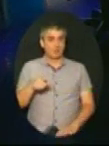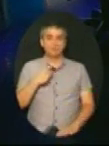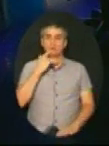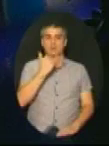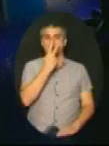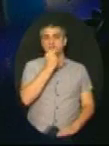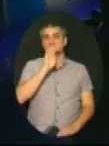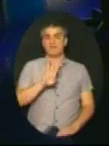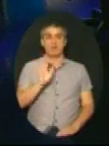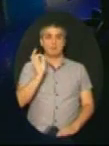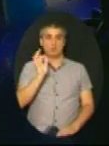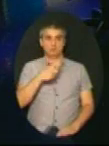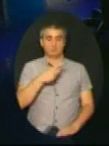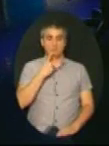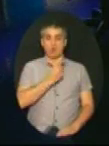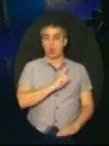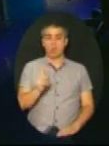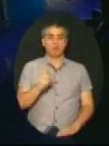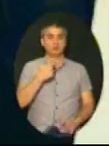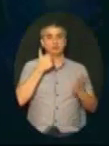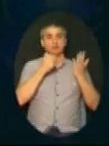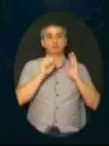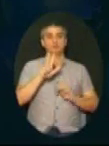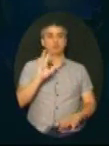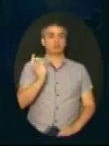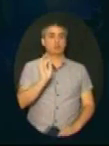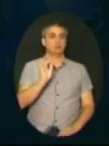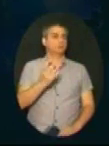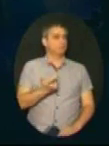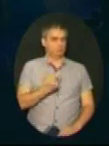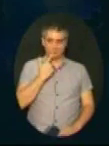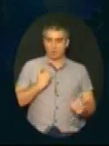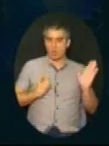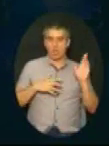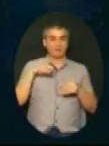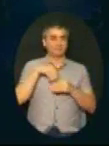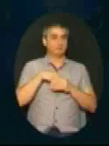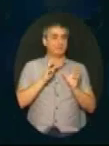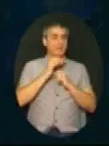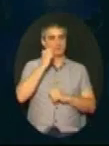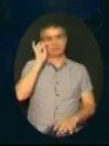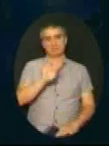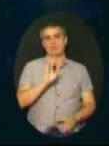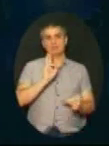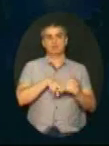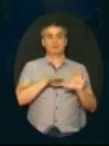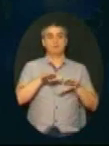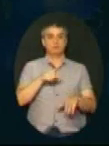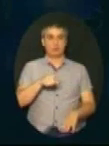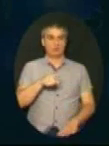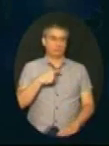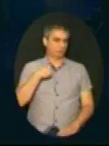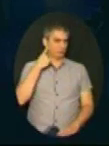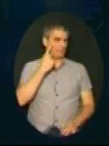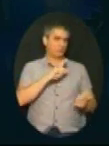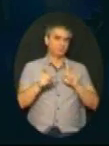כן, 24%. לא 63%, זאת אומרת מרבית מצביעי המחנה הציוני נגד כניסה לממשלה, שמענו